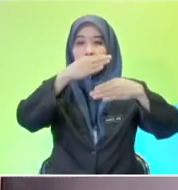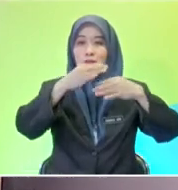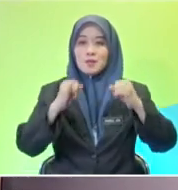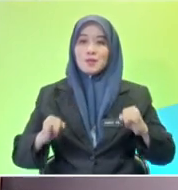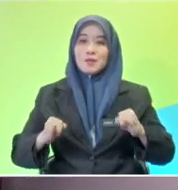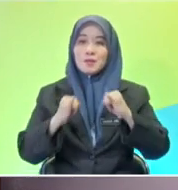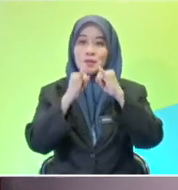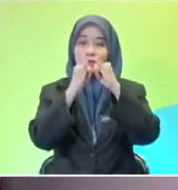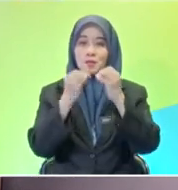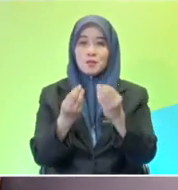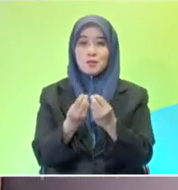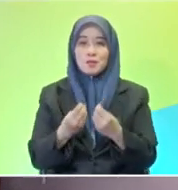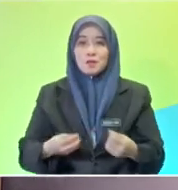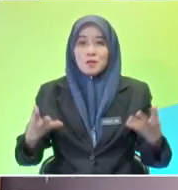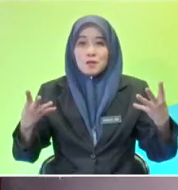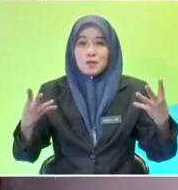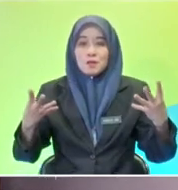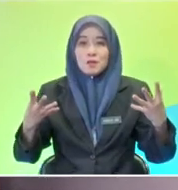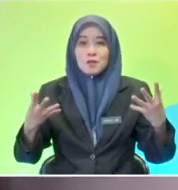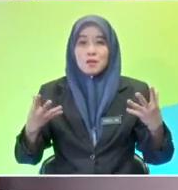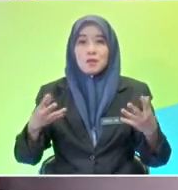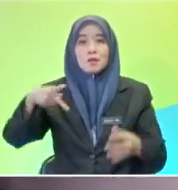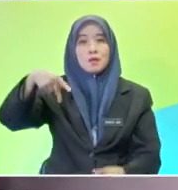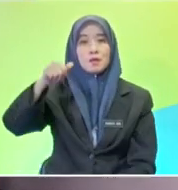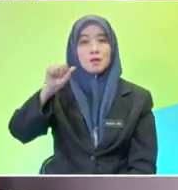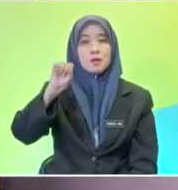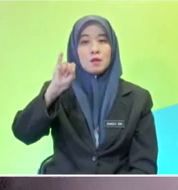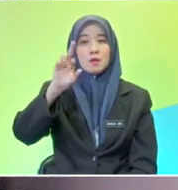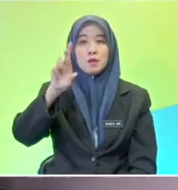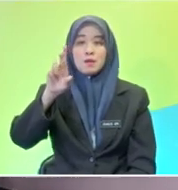Tersebut namanya. Tersebutnya. Pasir. Ya,